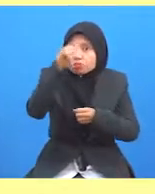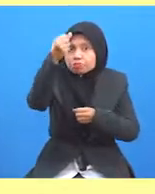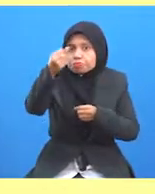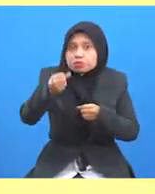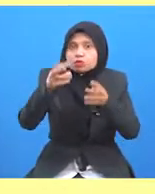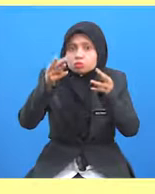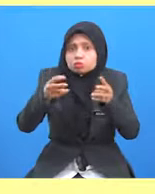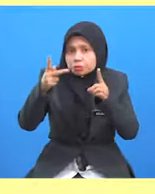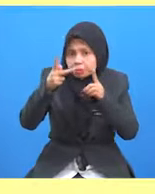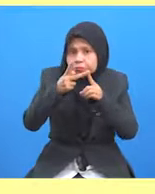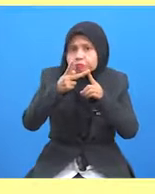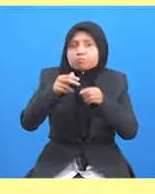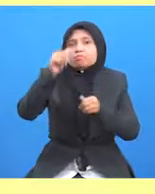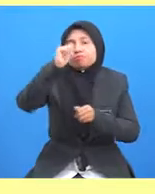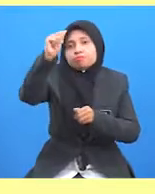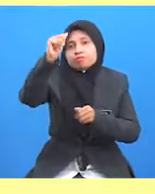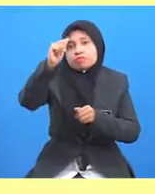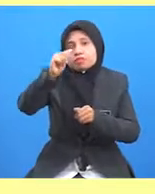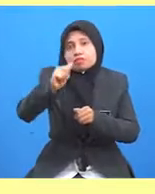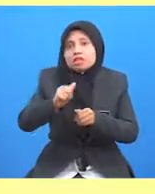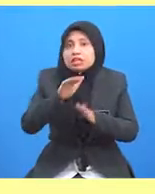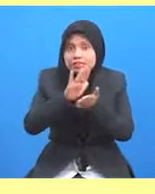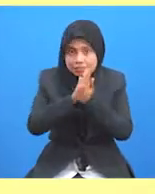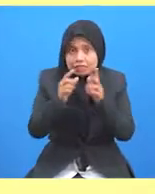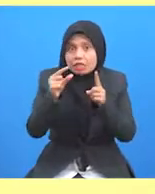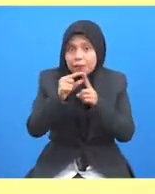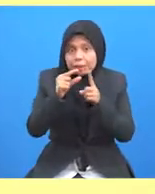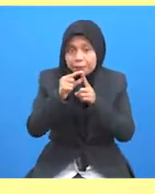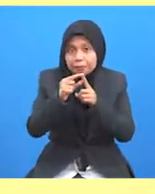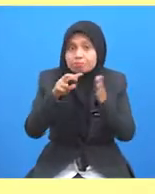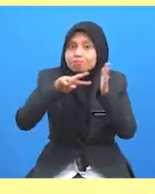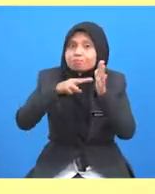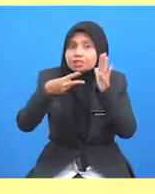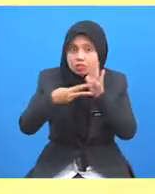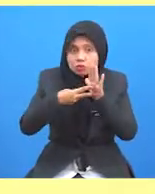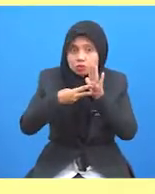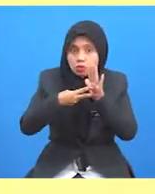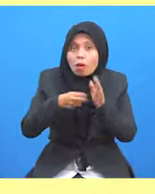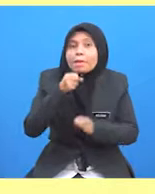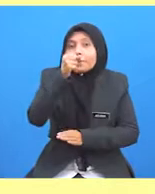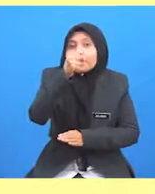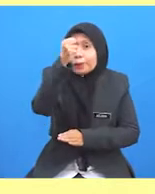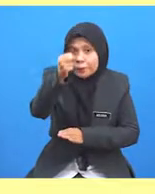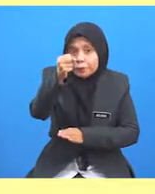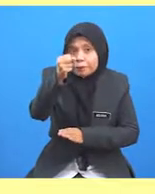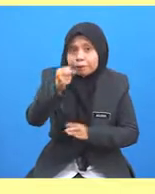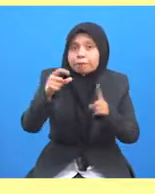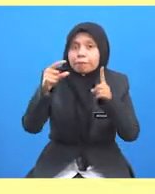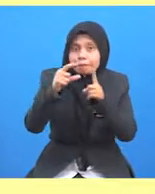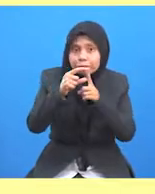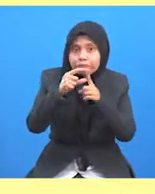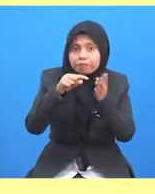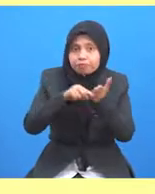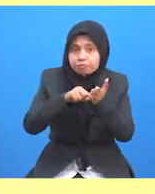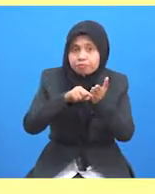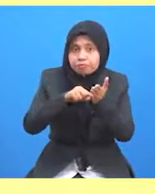da'a bermaksud menyeru. Perkataan da'a ini pula menjadi asas kepada